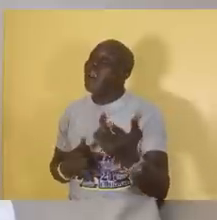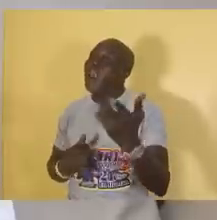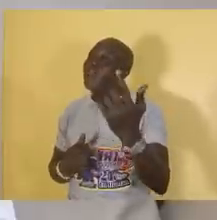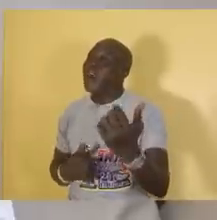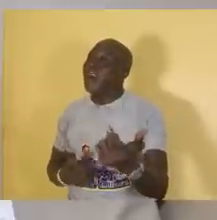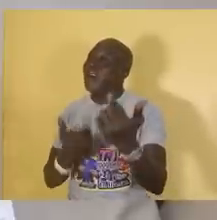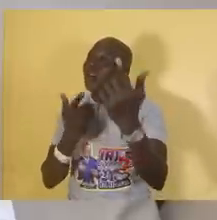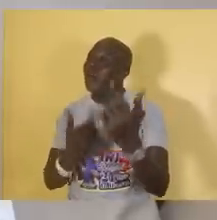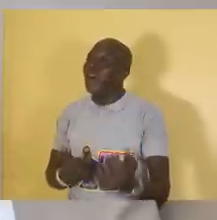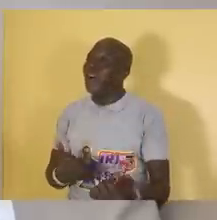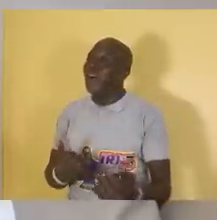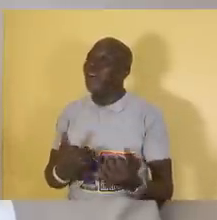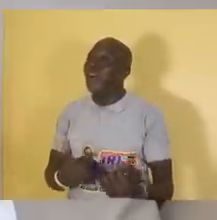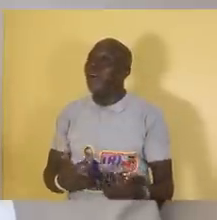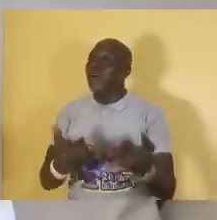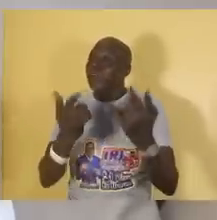pé máa bọ̀.